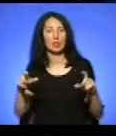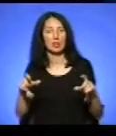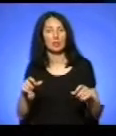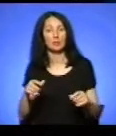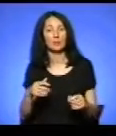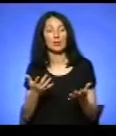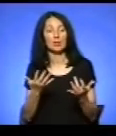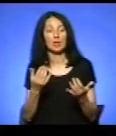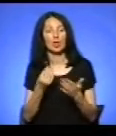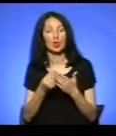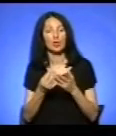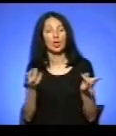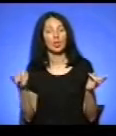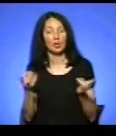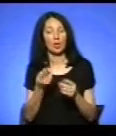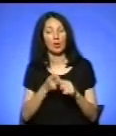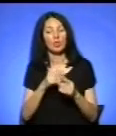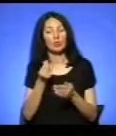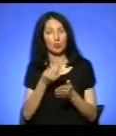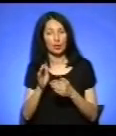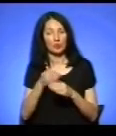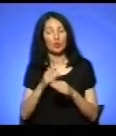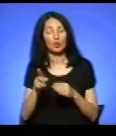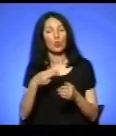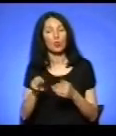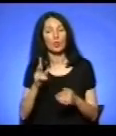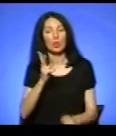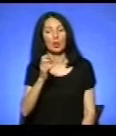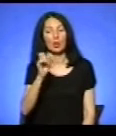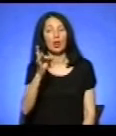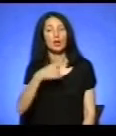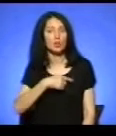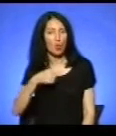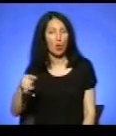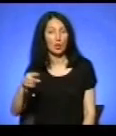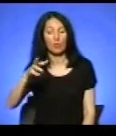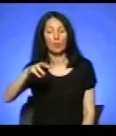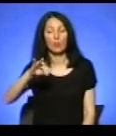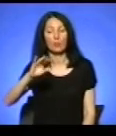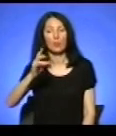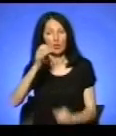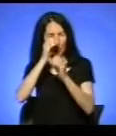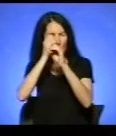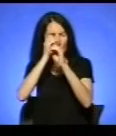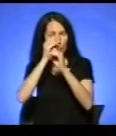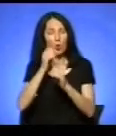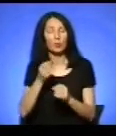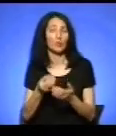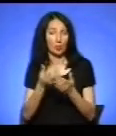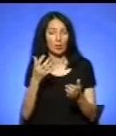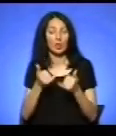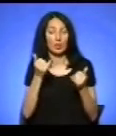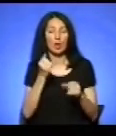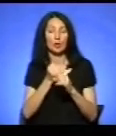І скільки грошей взагалі, якісь виділені гроші на це, щоб купити той же кардіограф, мікроскоп, він не дешевий для проведення цих